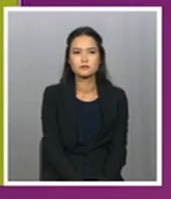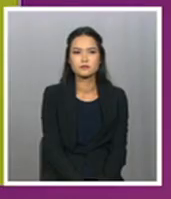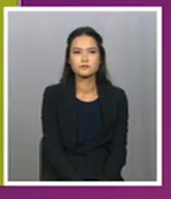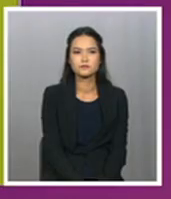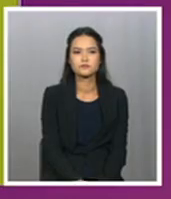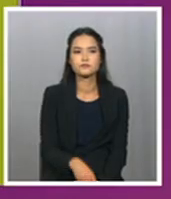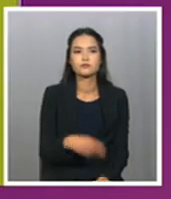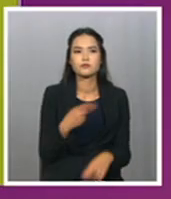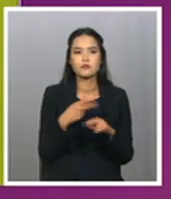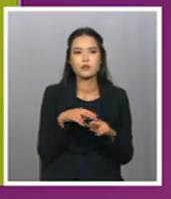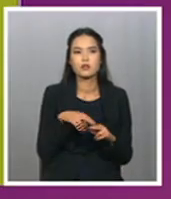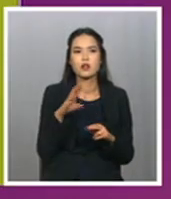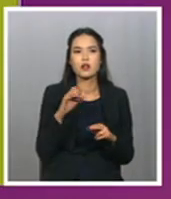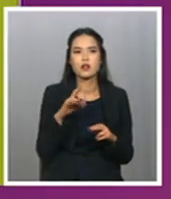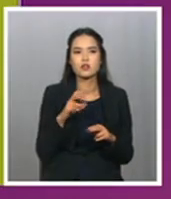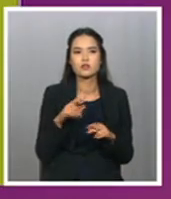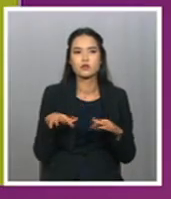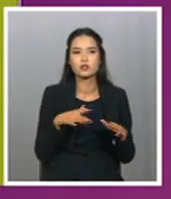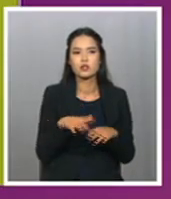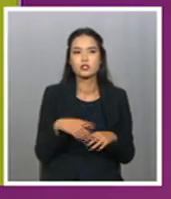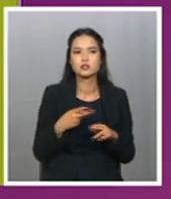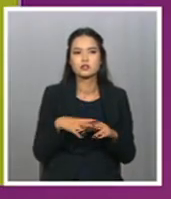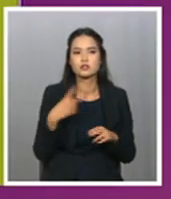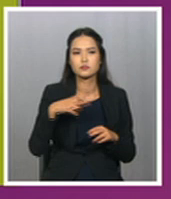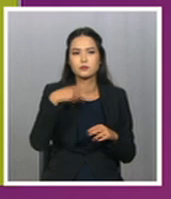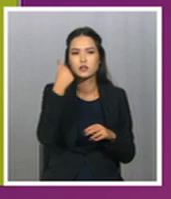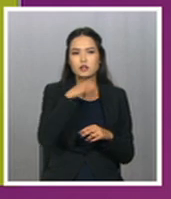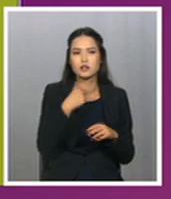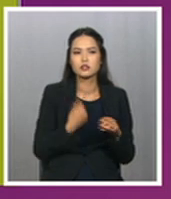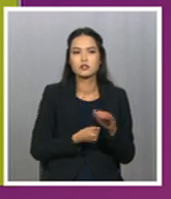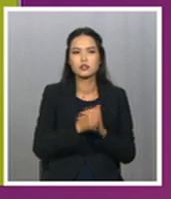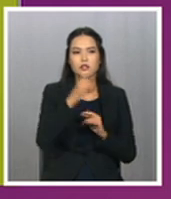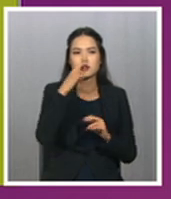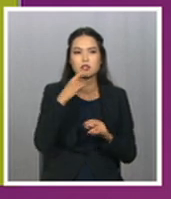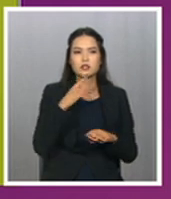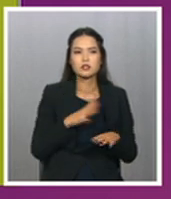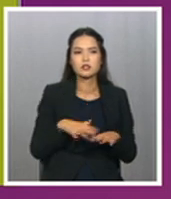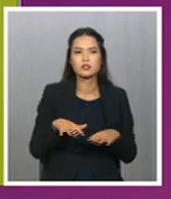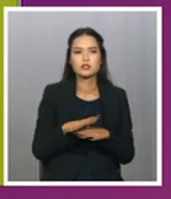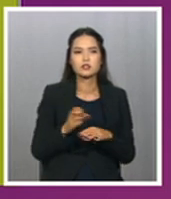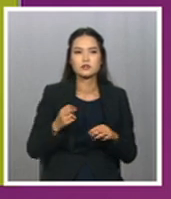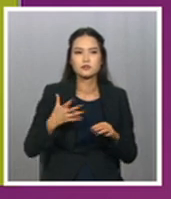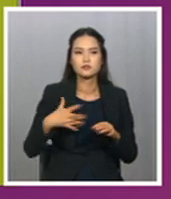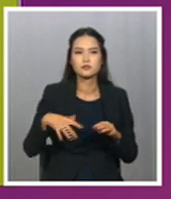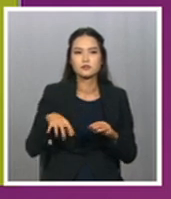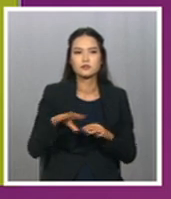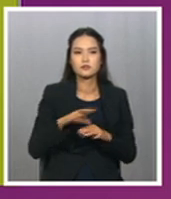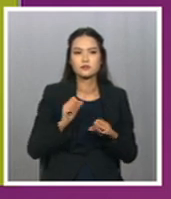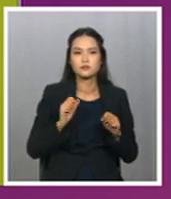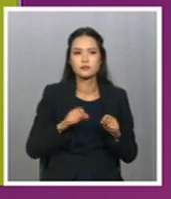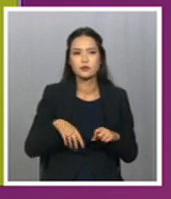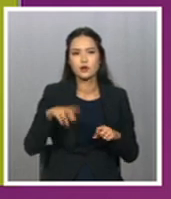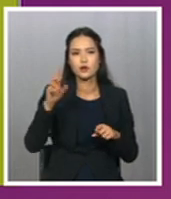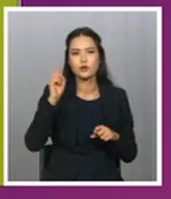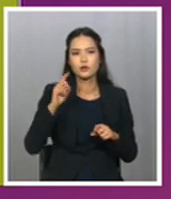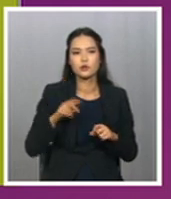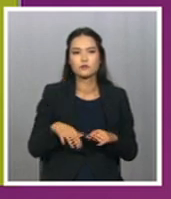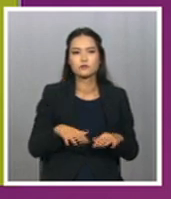Сонымен алаш қозғалысы 20-шы ғасырдың басындағы қазақ жерінің барлық өңірін қамтыған ұлт азаттық қозғалыс